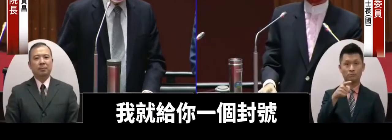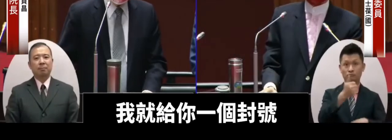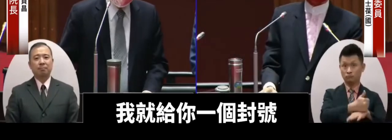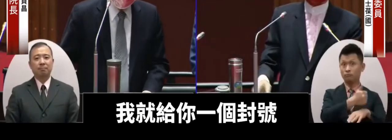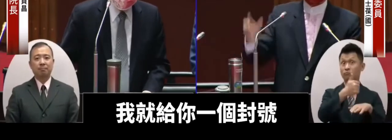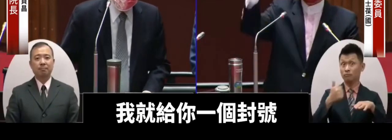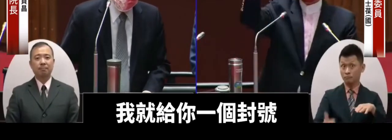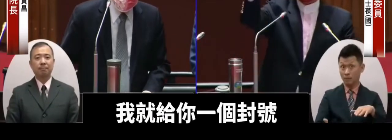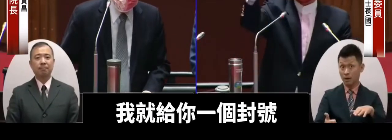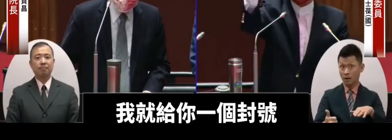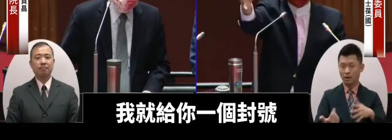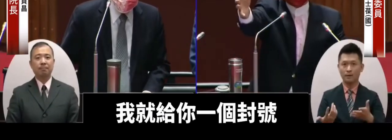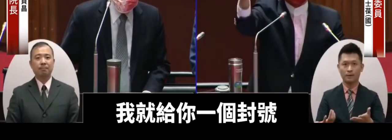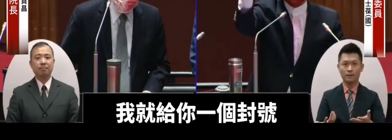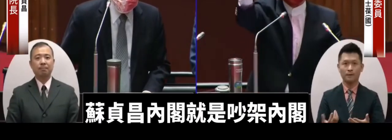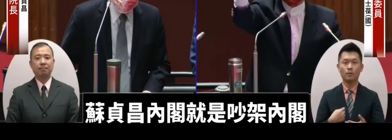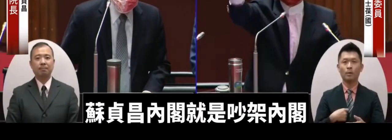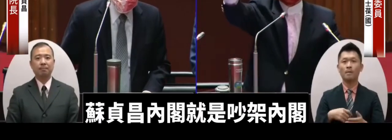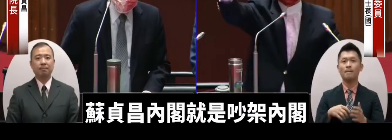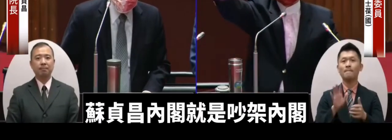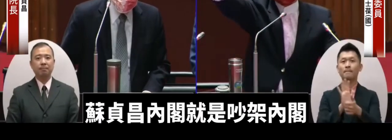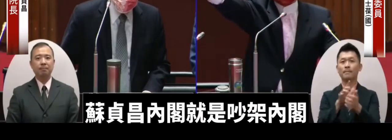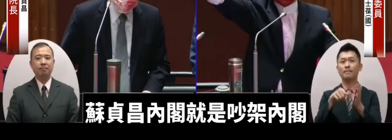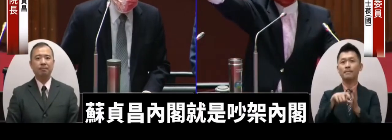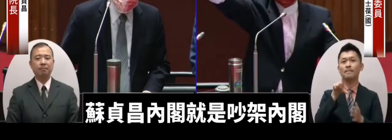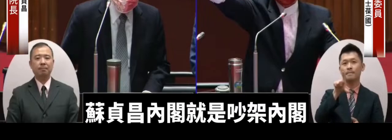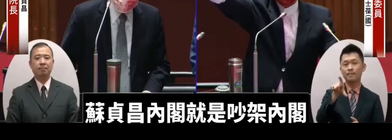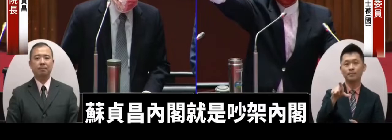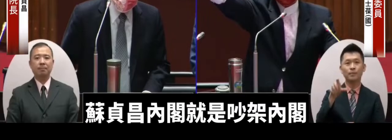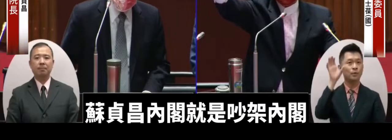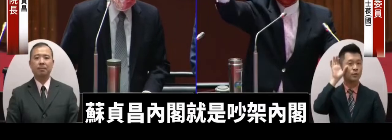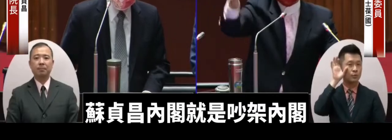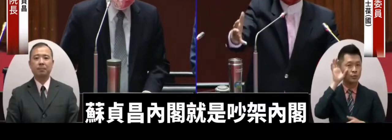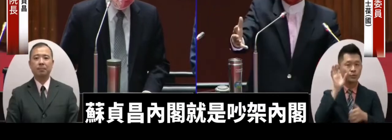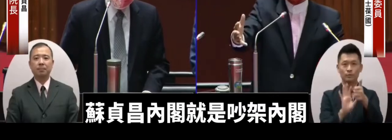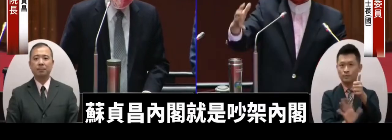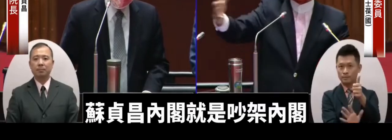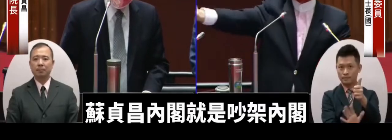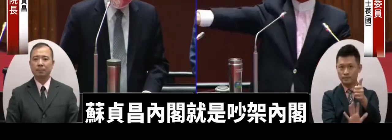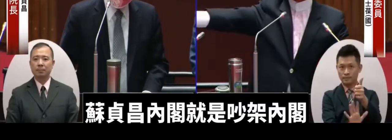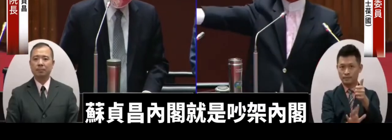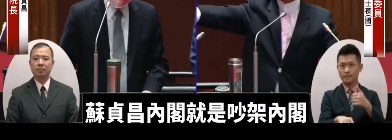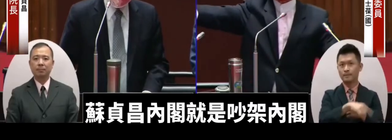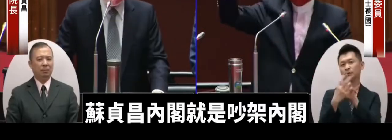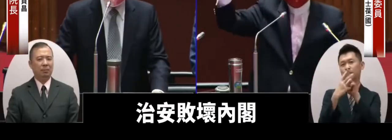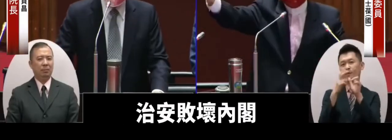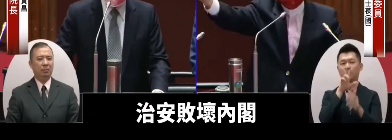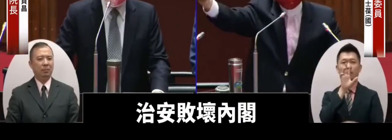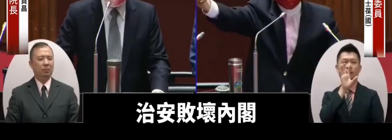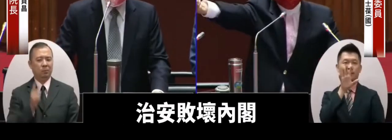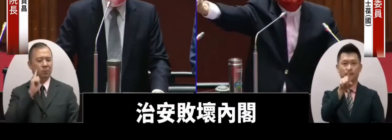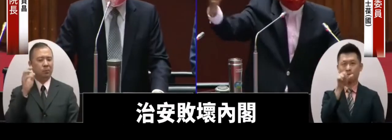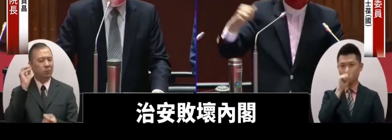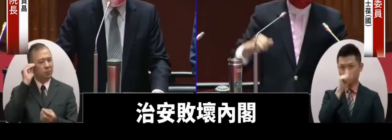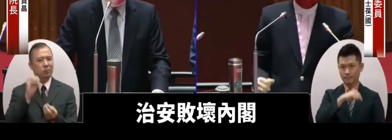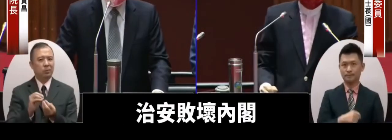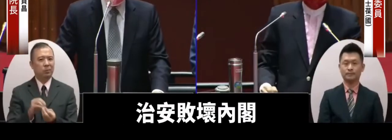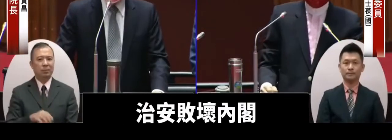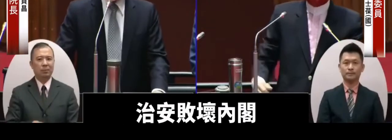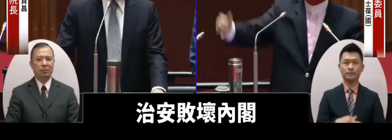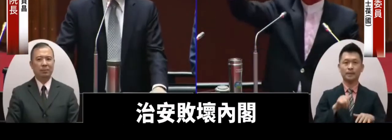我就给你一个封号，苏贞昌内阁，就是吵架内阁，治安败坏内